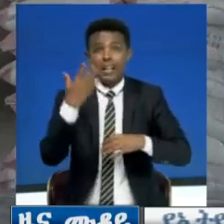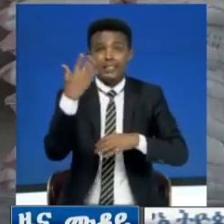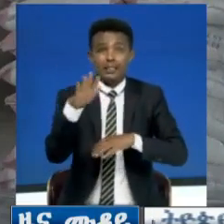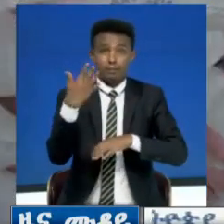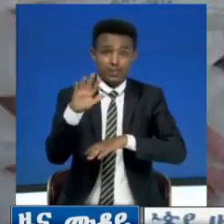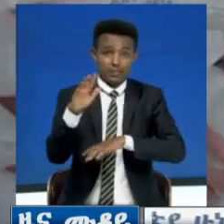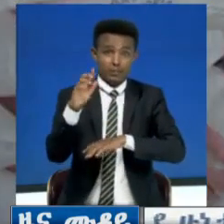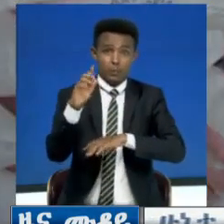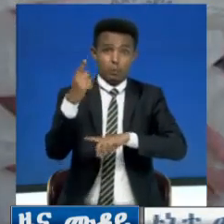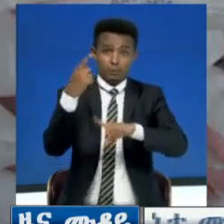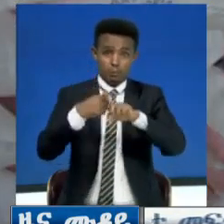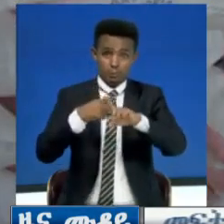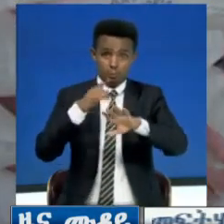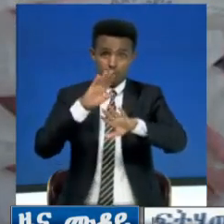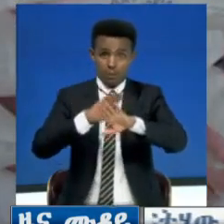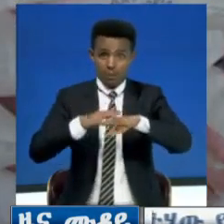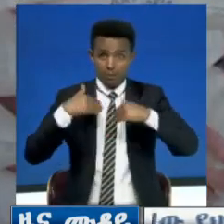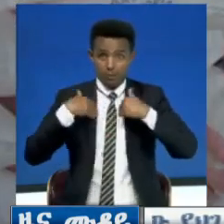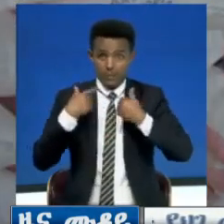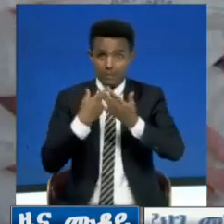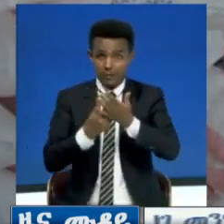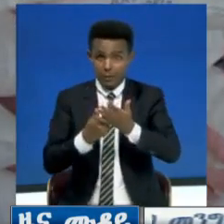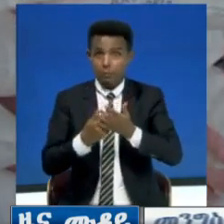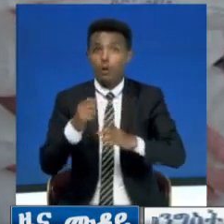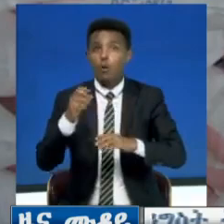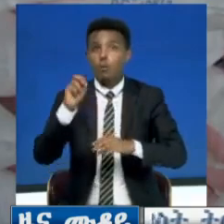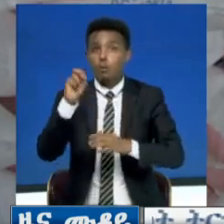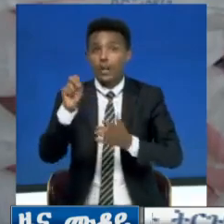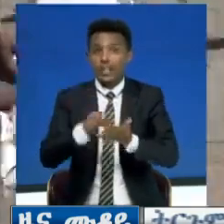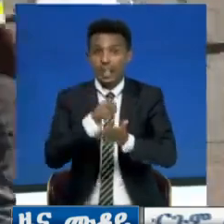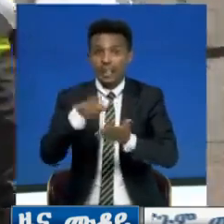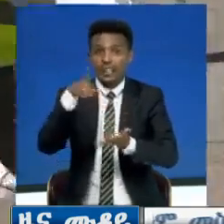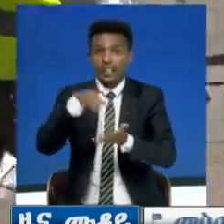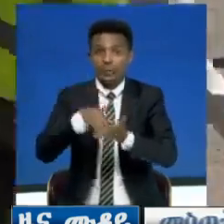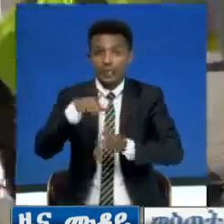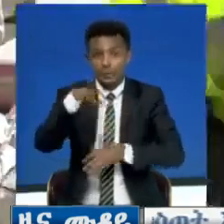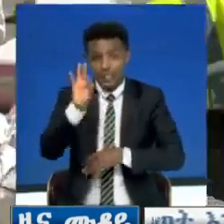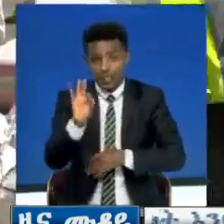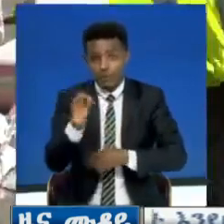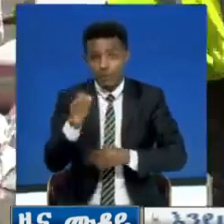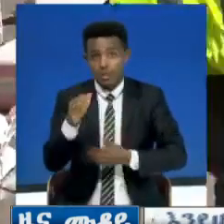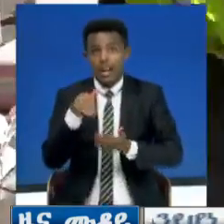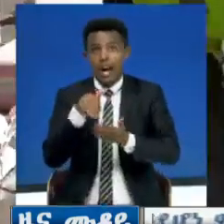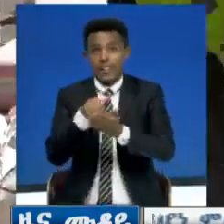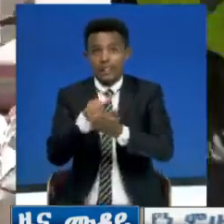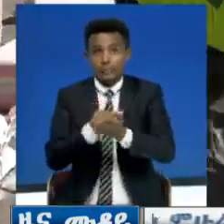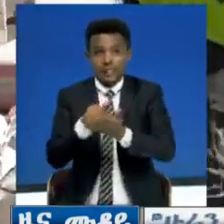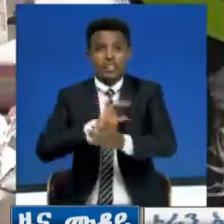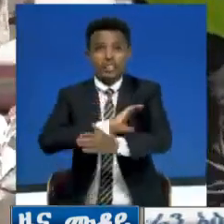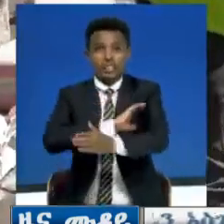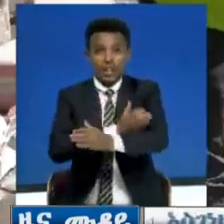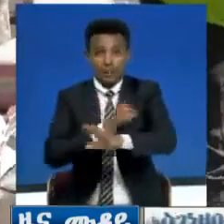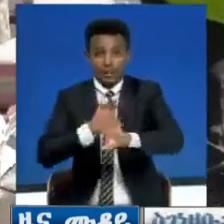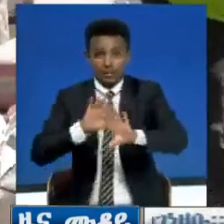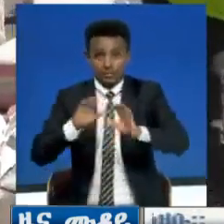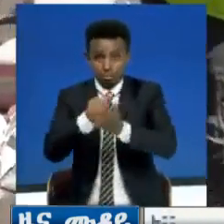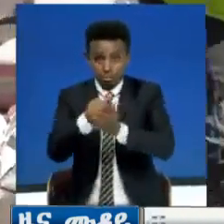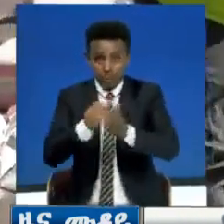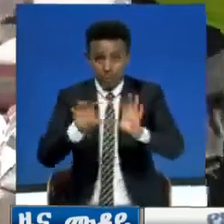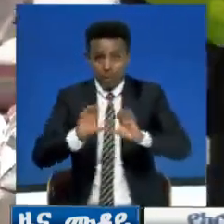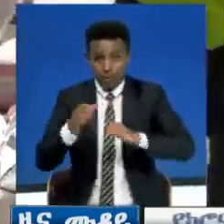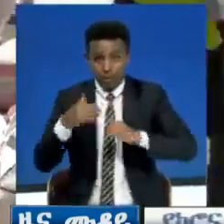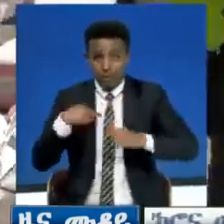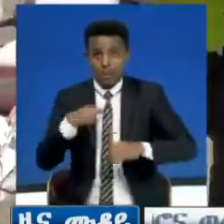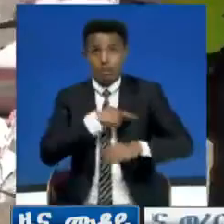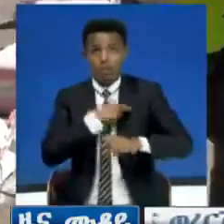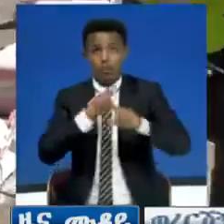በማድረግ በሀጂ ሲራጅ አደም አማካኝነት በወልዲያ ከተማ ለሚገኙ አቅመ ደካማ ወገኖች የሃይማኖት ልዩነት ሳይገድባቸው ድጋፍ ያደርጋሉ።